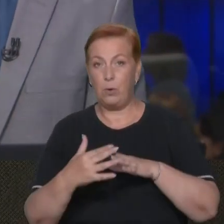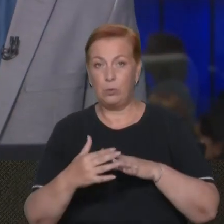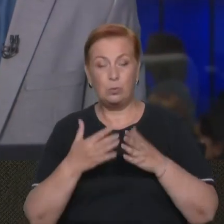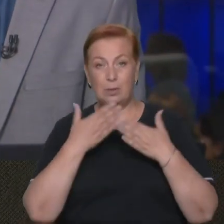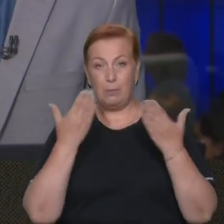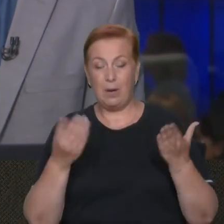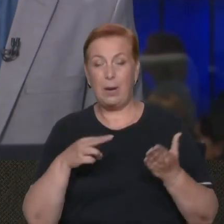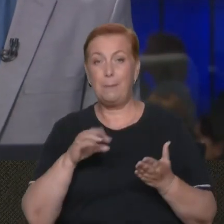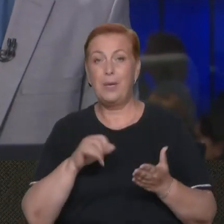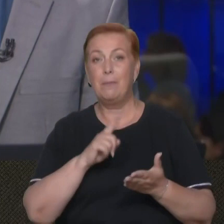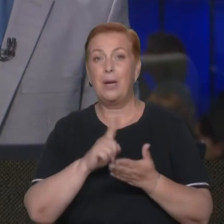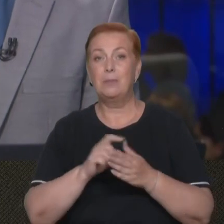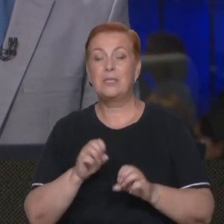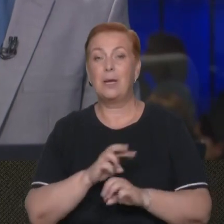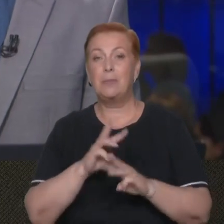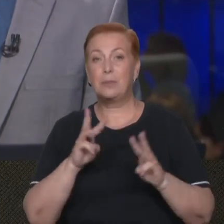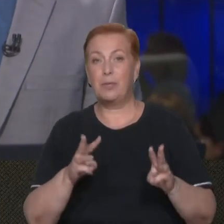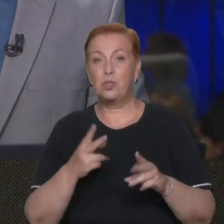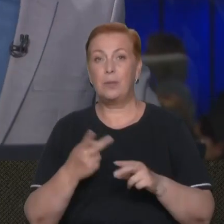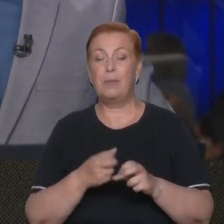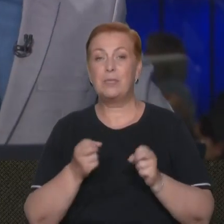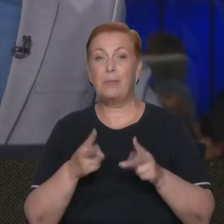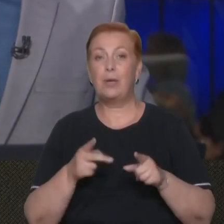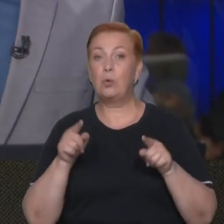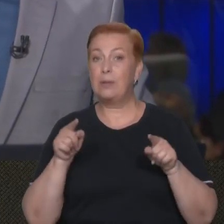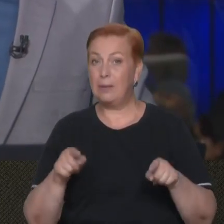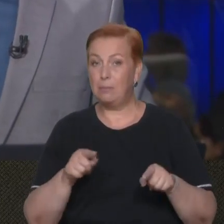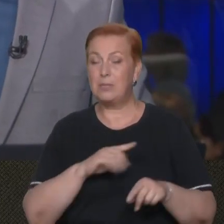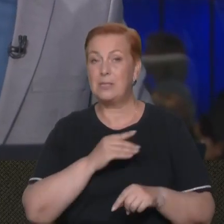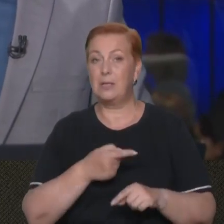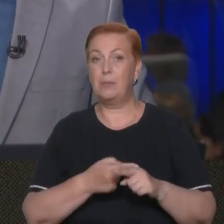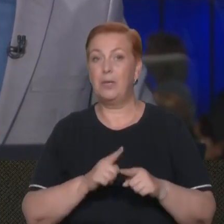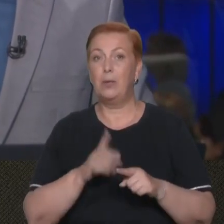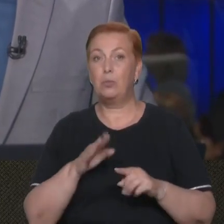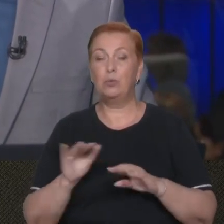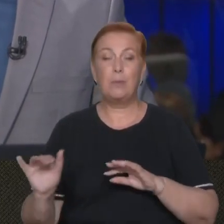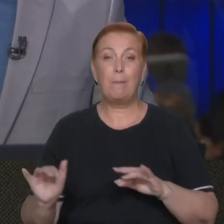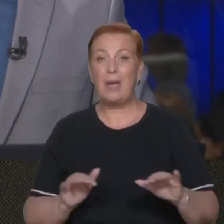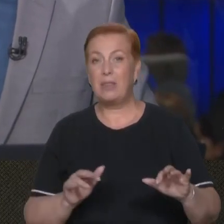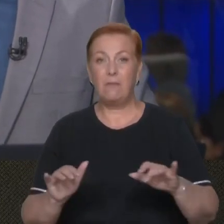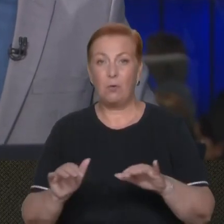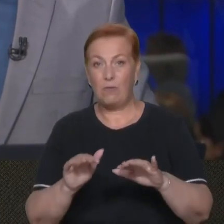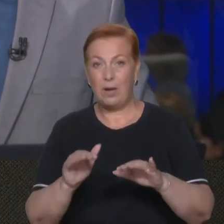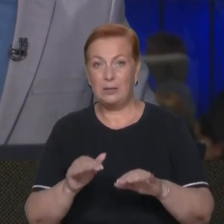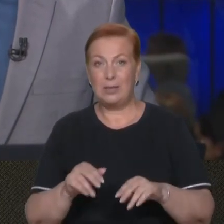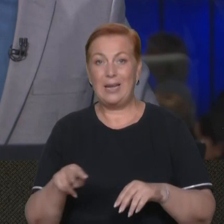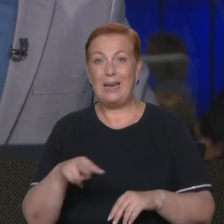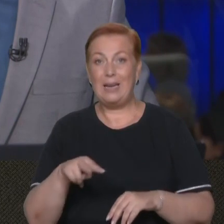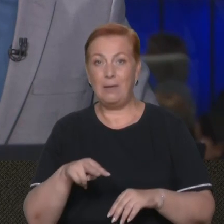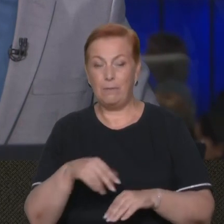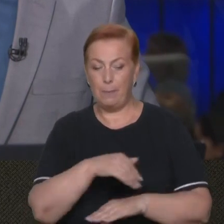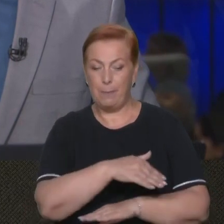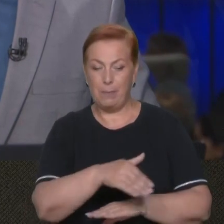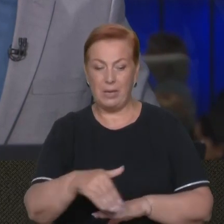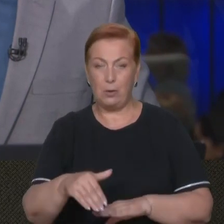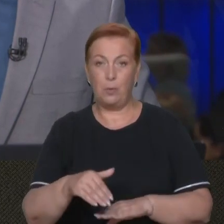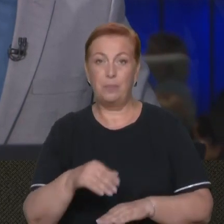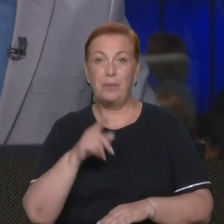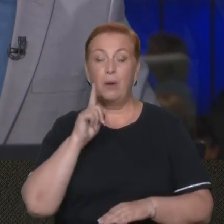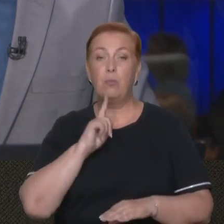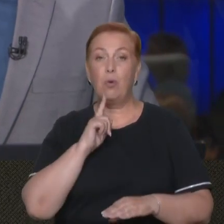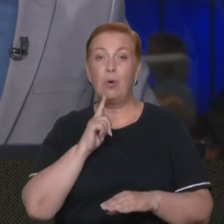маємо забезпечити безпеку тим силам, які будуть маневрувати лівим берегом. Тому поки контрбатарейна боротьба для того,